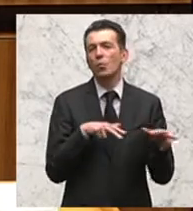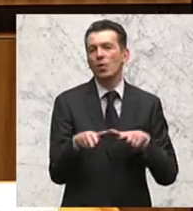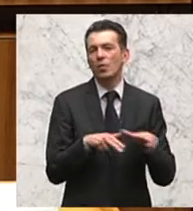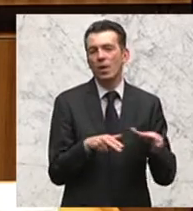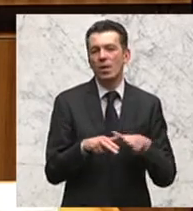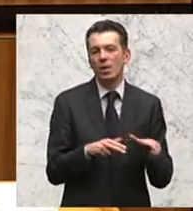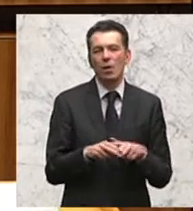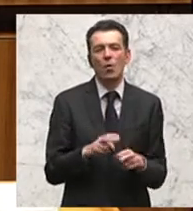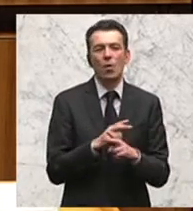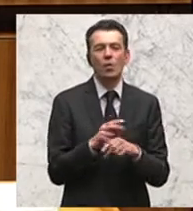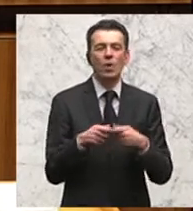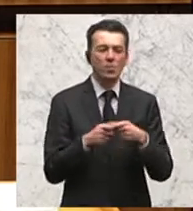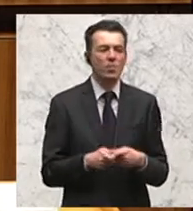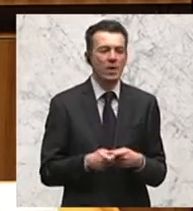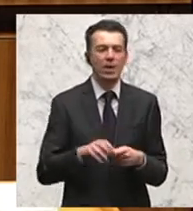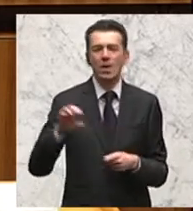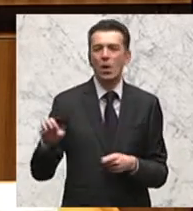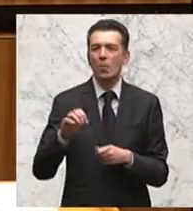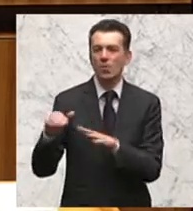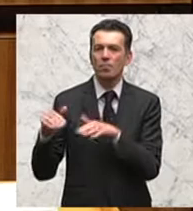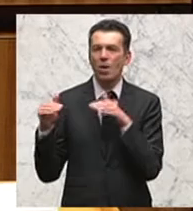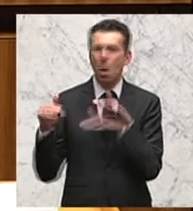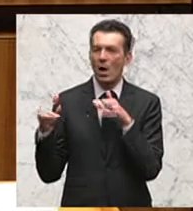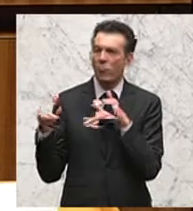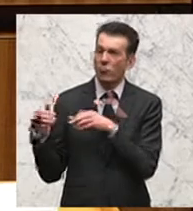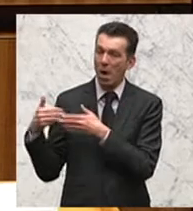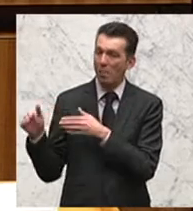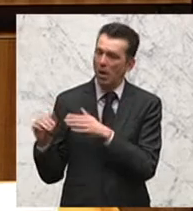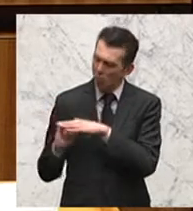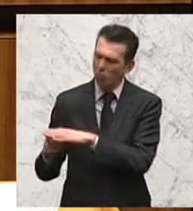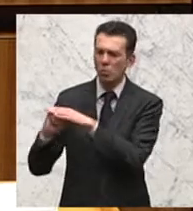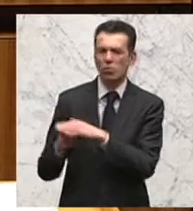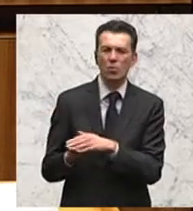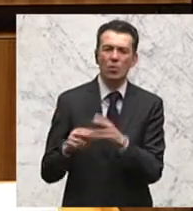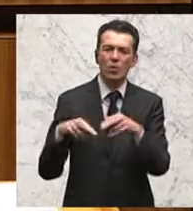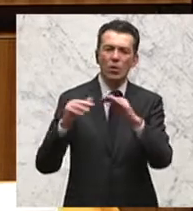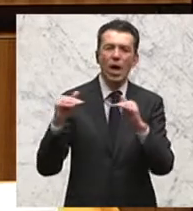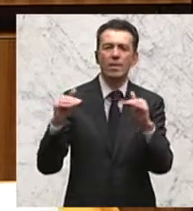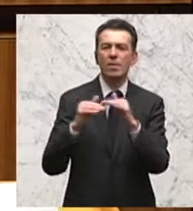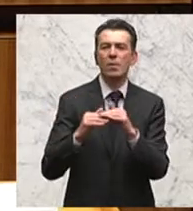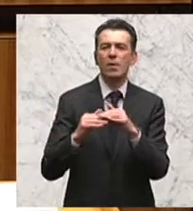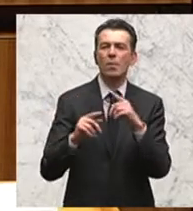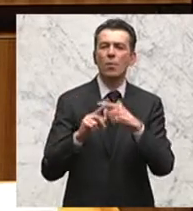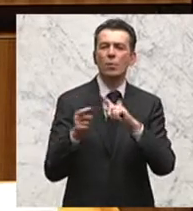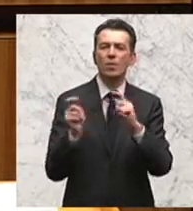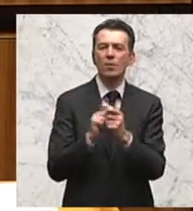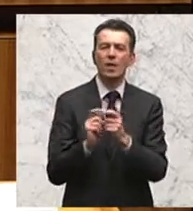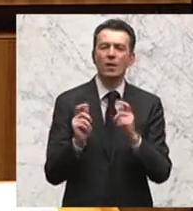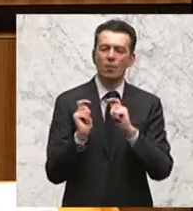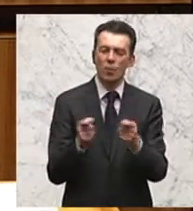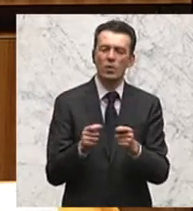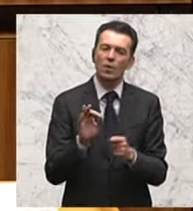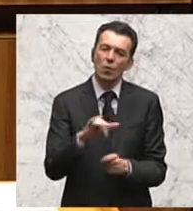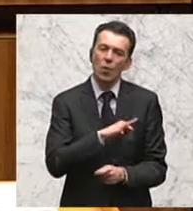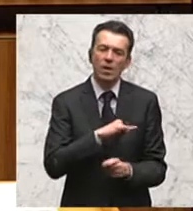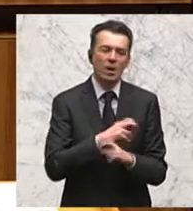der österreichischen Mitglieder des Europäischen Parlaments zu unterstützen und sich auf Ratsebene für eine positive Änderung des Vorschlags im Interesse Österreichs